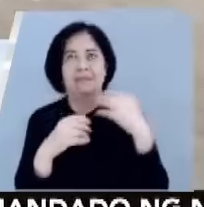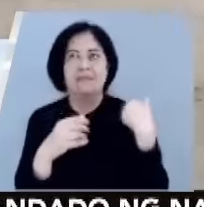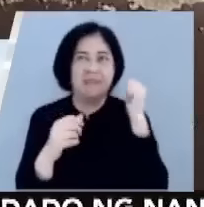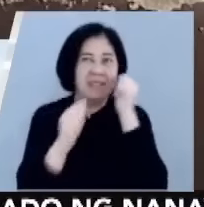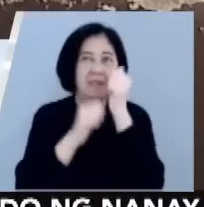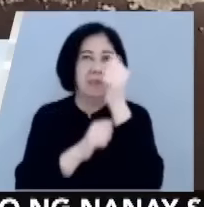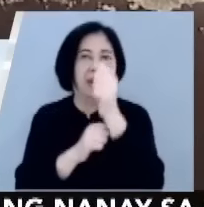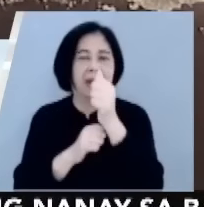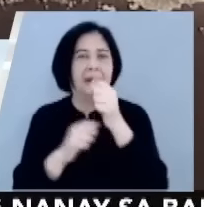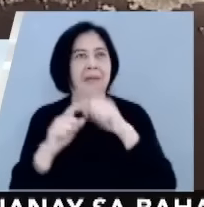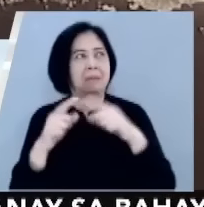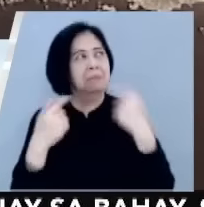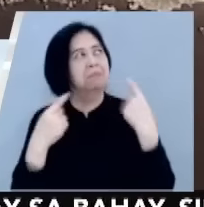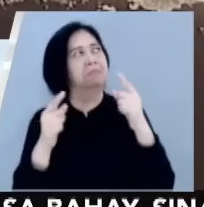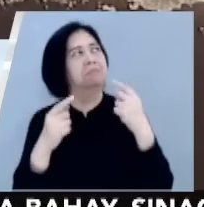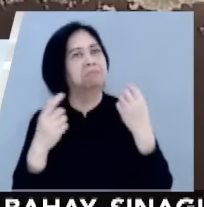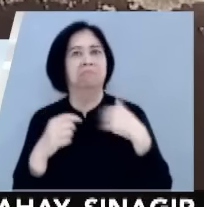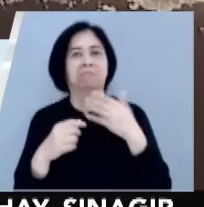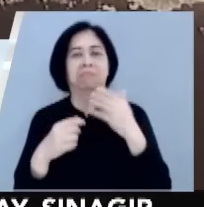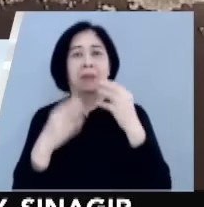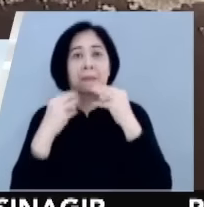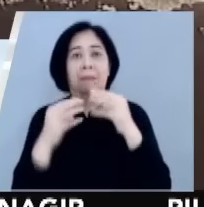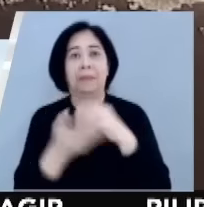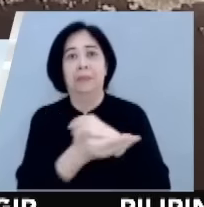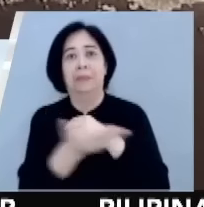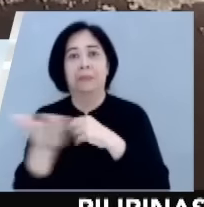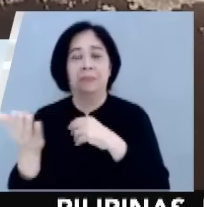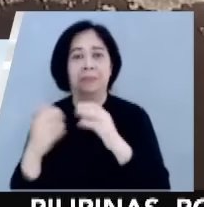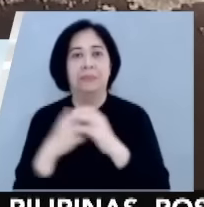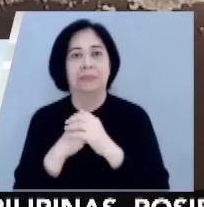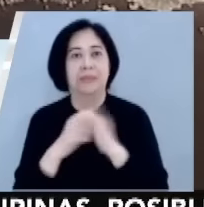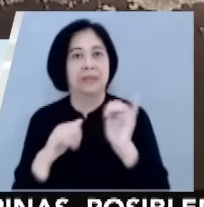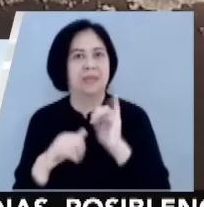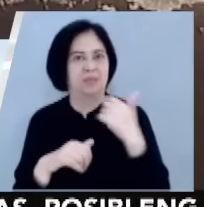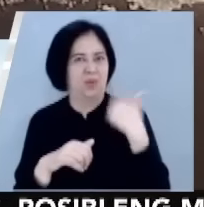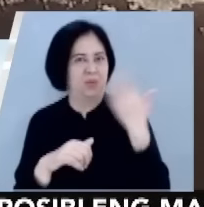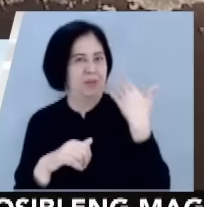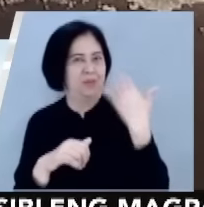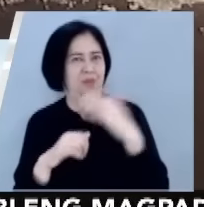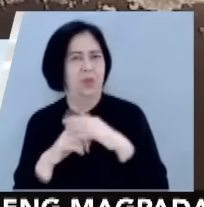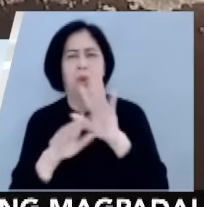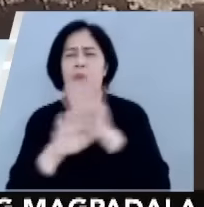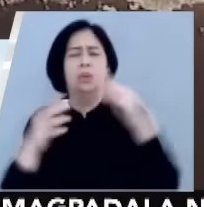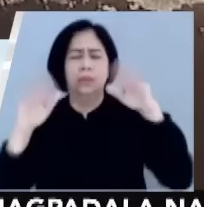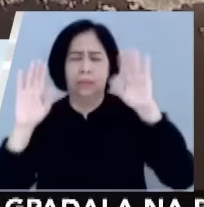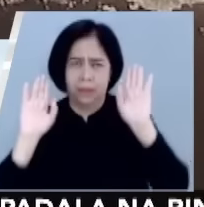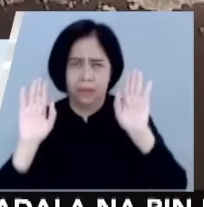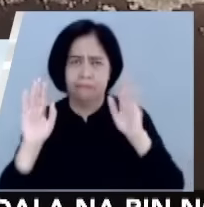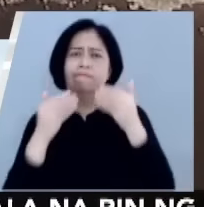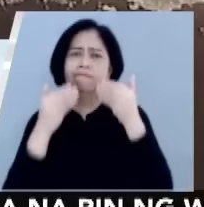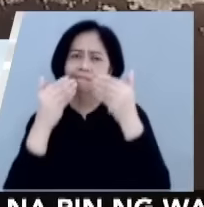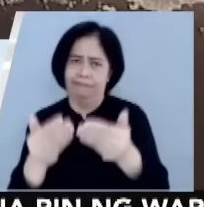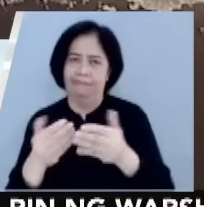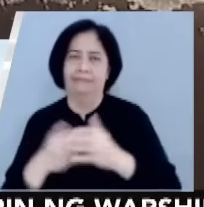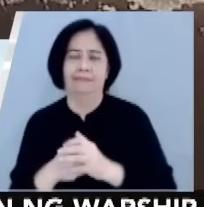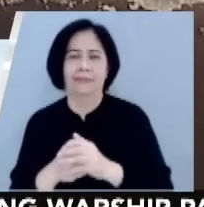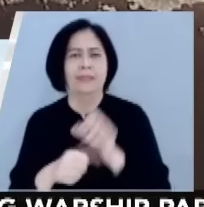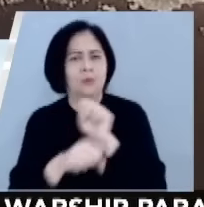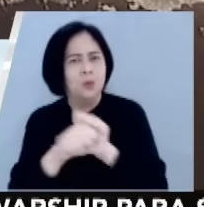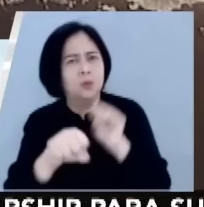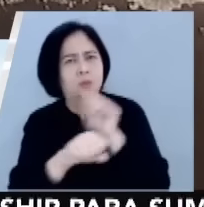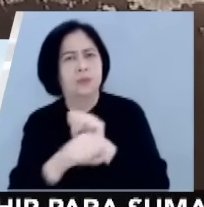na. Message ko po sa mga kagaya ko dati, huwag sumuko, go lang. Pagsikapan yung buhay